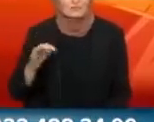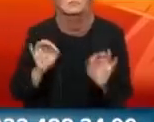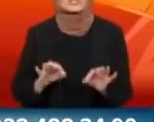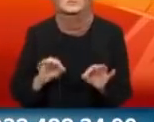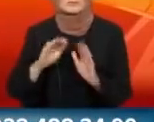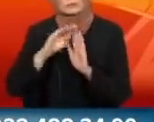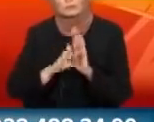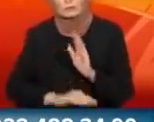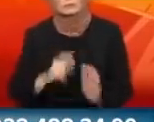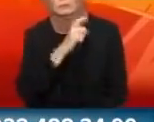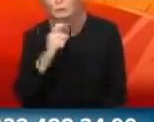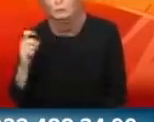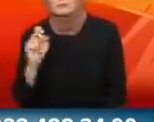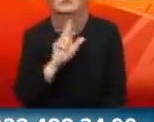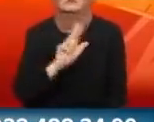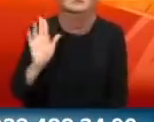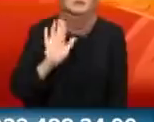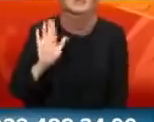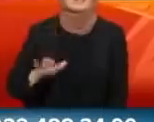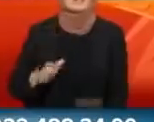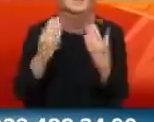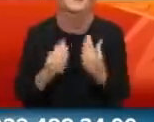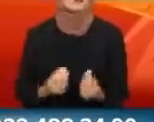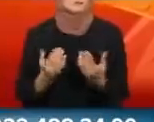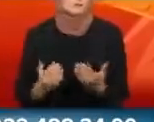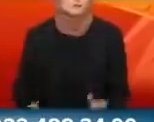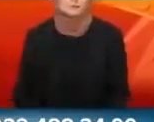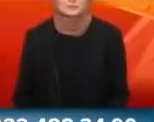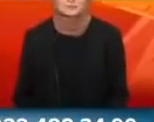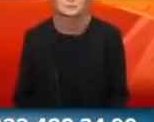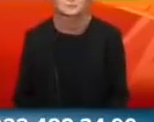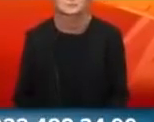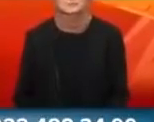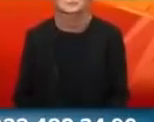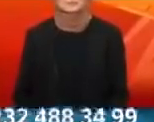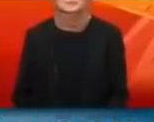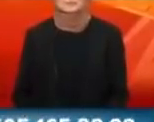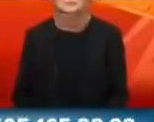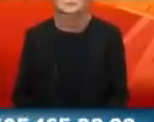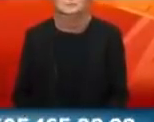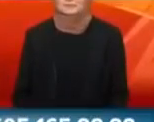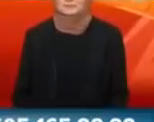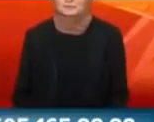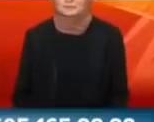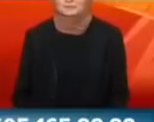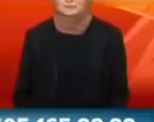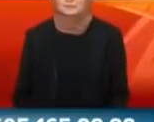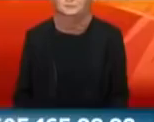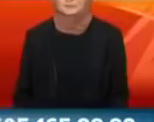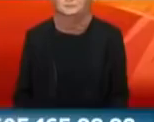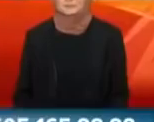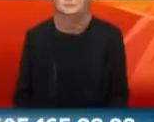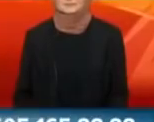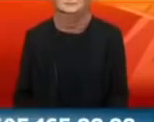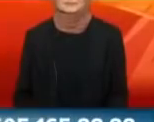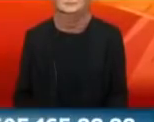kadar var yani. Fiyatlar düştü. Beklediğimizden çok daha uyguna geldi. Bırak onu. 4 lira veriyor. Amca 15 lira ya. Geliyor 22 milyon, sen ne konuşuyorsun ya? 15 lira